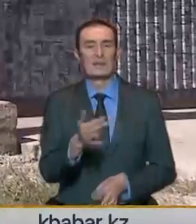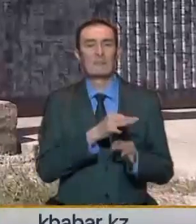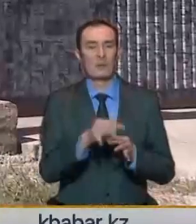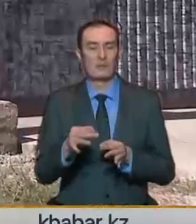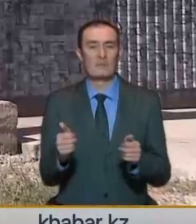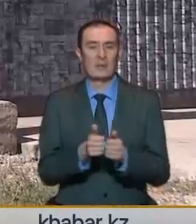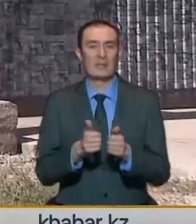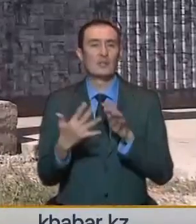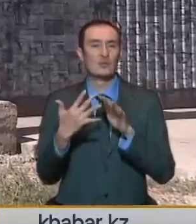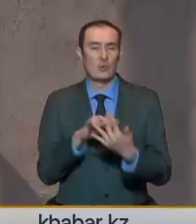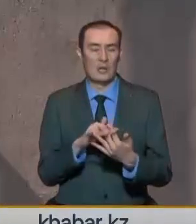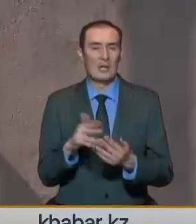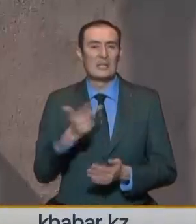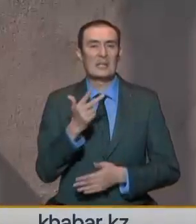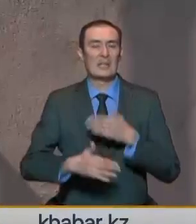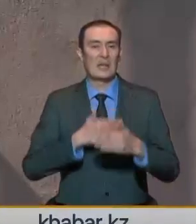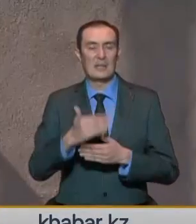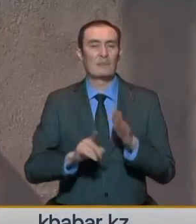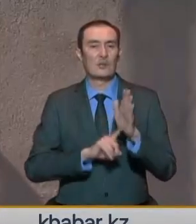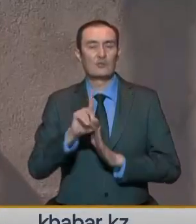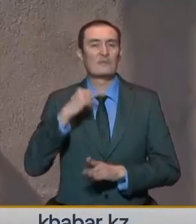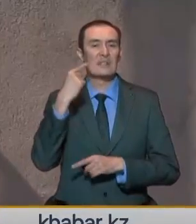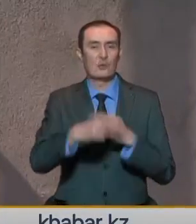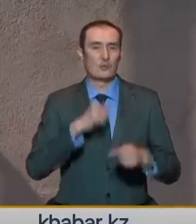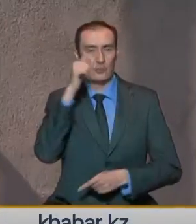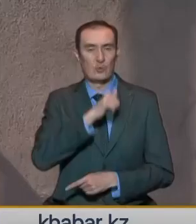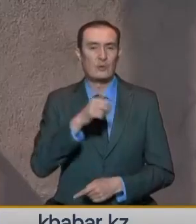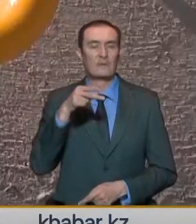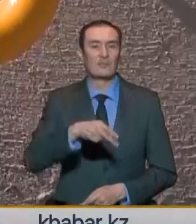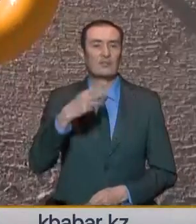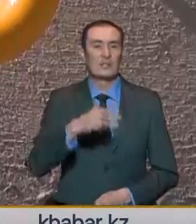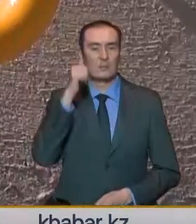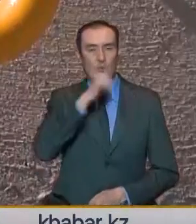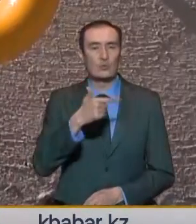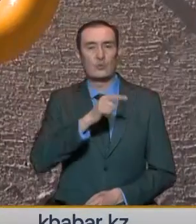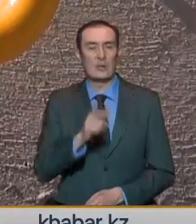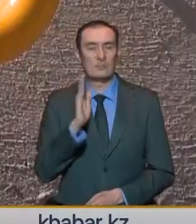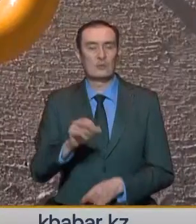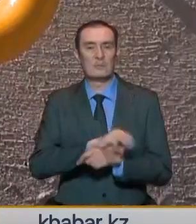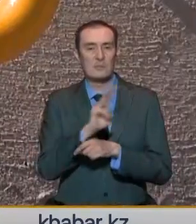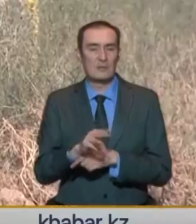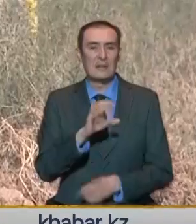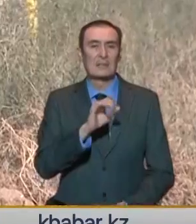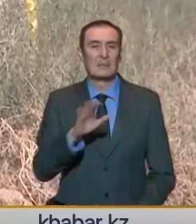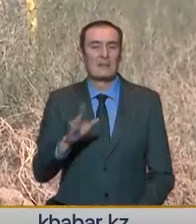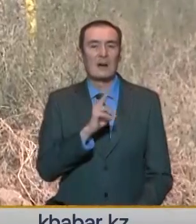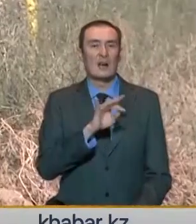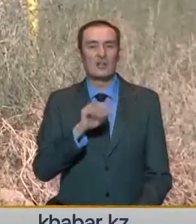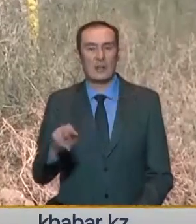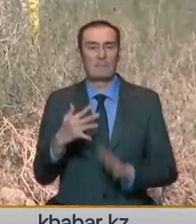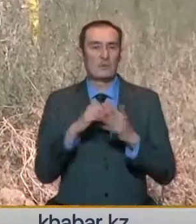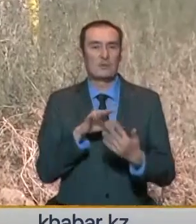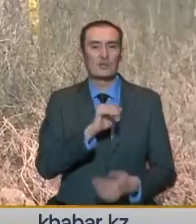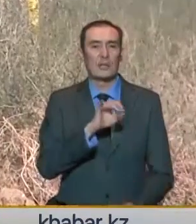и пригородных селах. Третий этап в регионе начнут следующей весной. К 2030 году газом обеспечат жителей Сатпаева, Каражала,